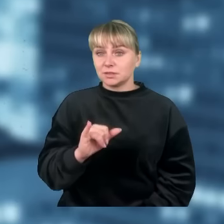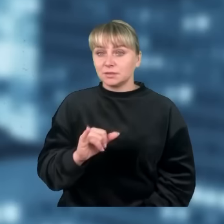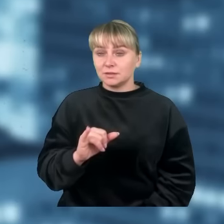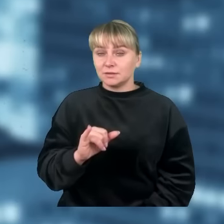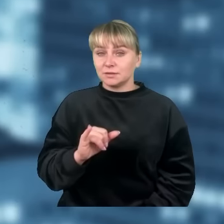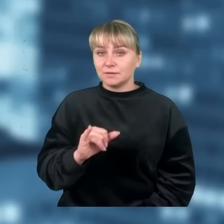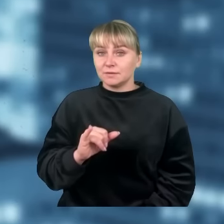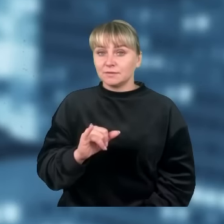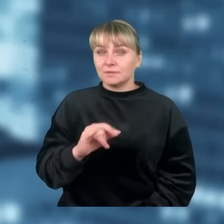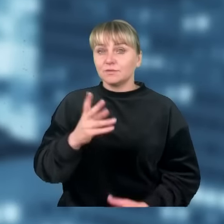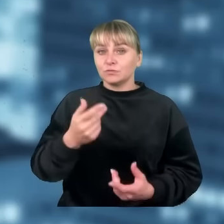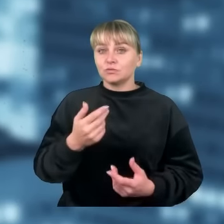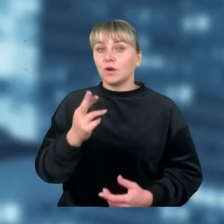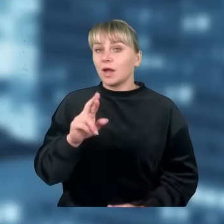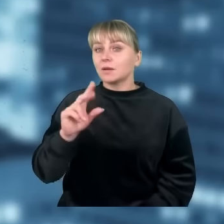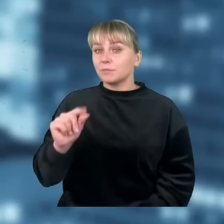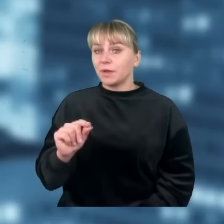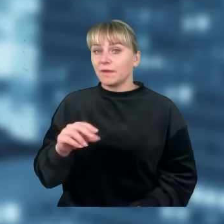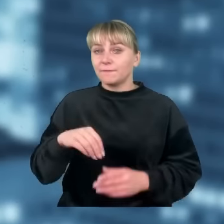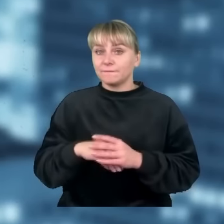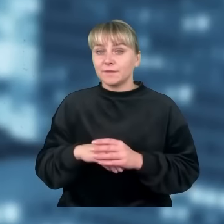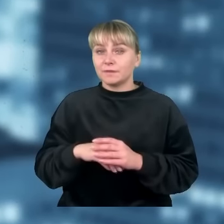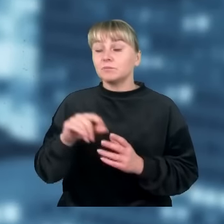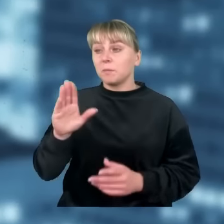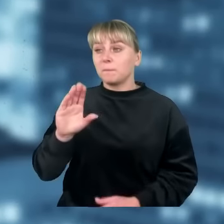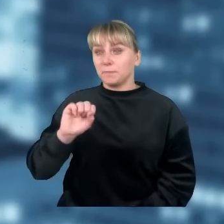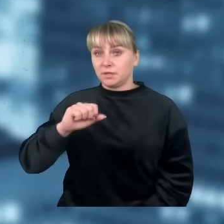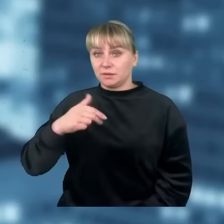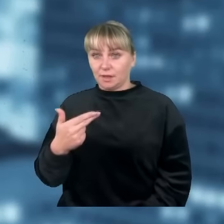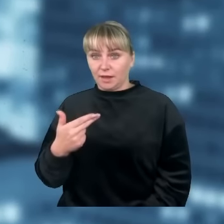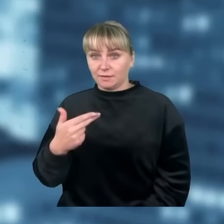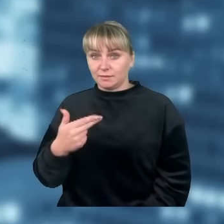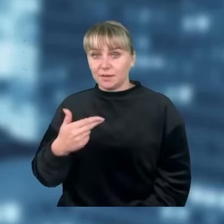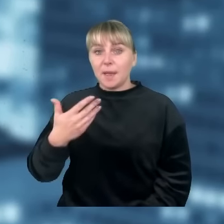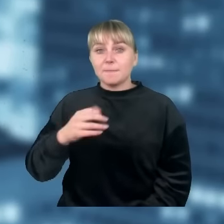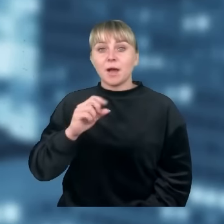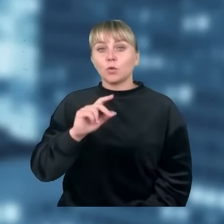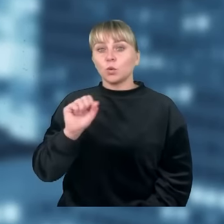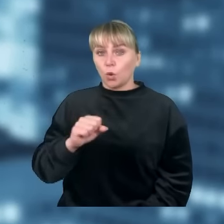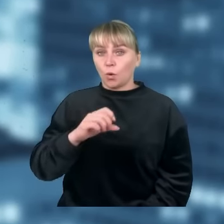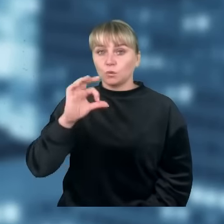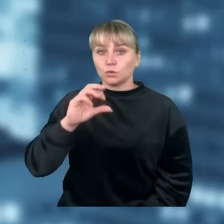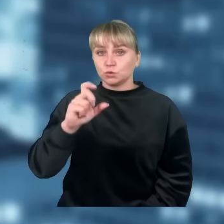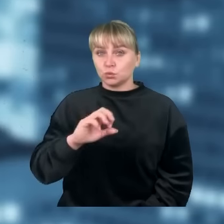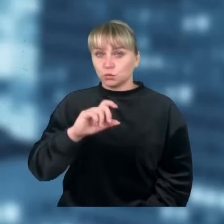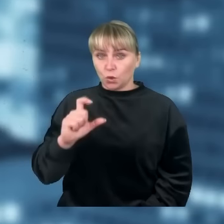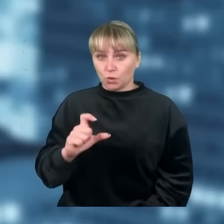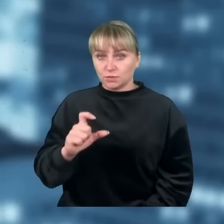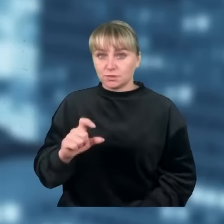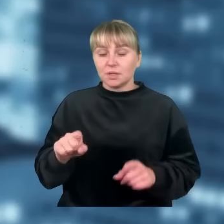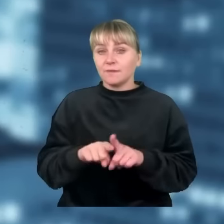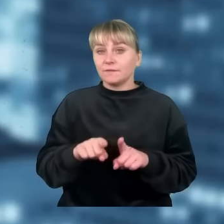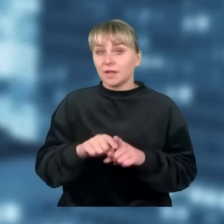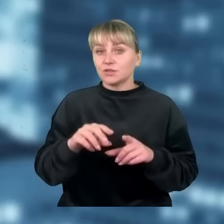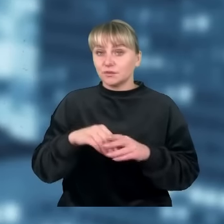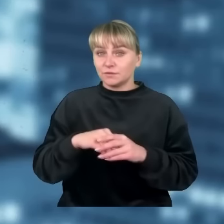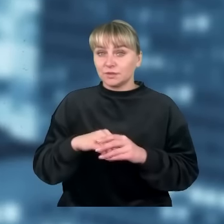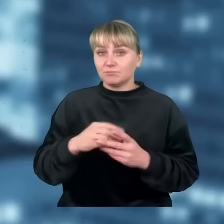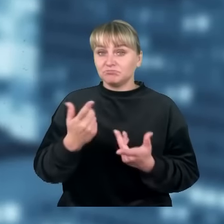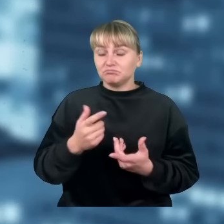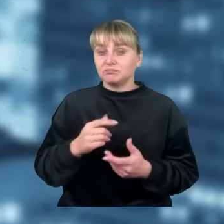Rzepy, z Rzeczpospolitej. Joe Biden, Emmanuel Macron, Olaf Scholz, poza premierem Wielkiej Brytanii Keirem